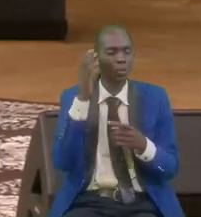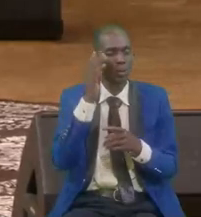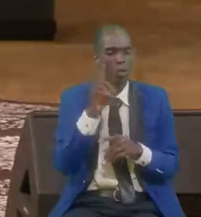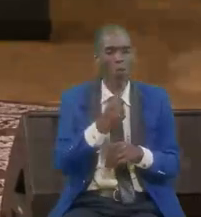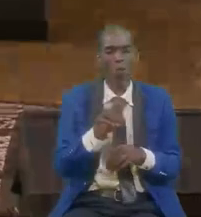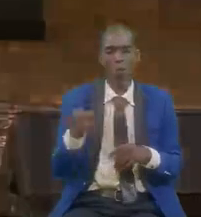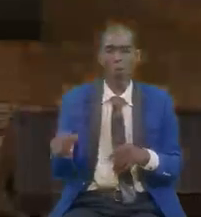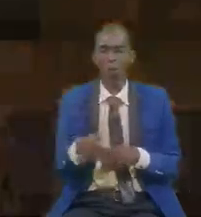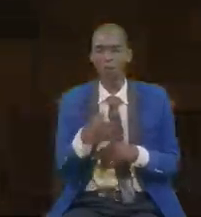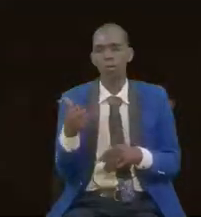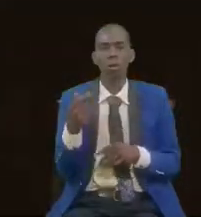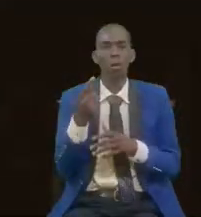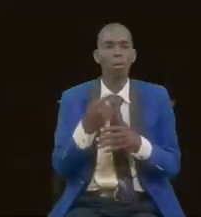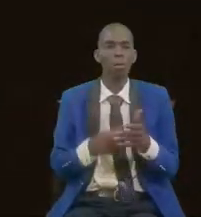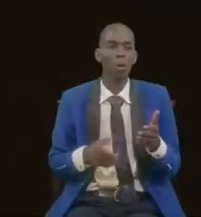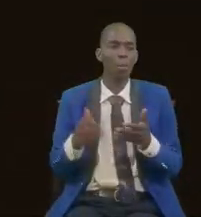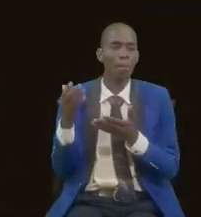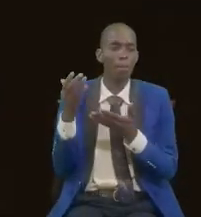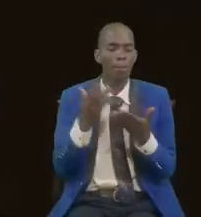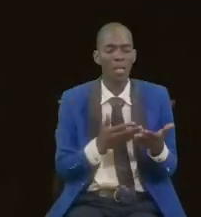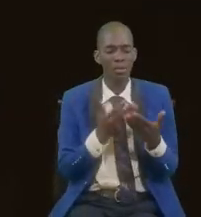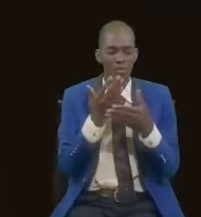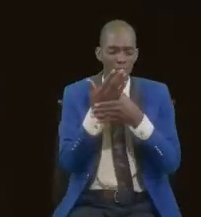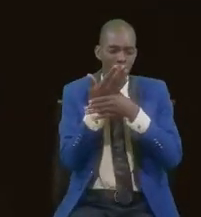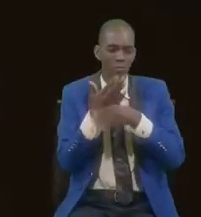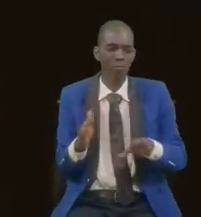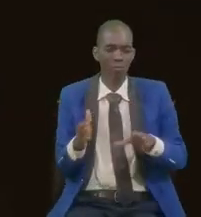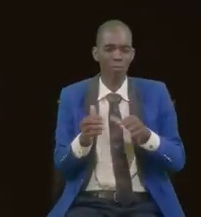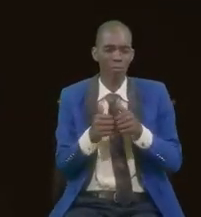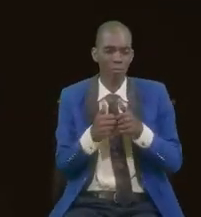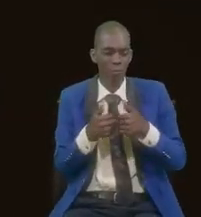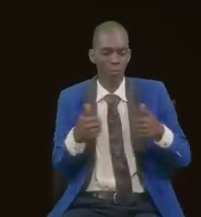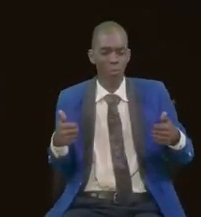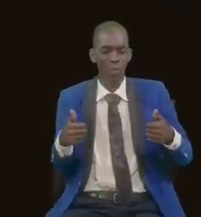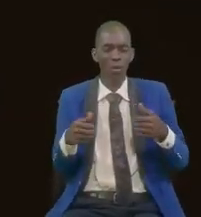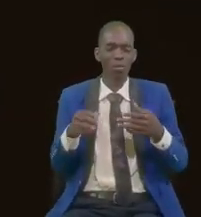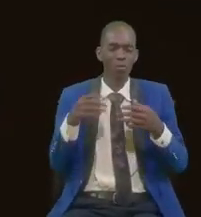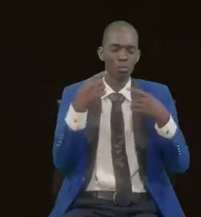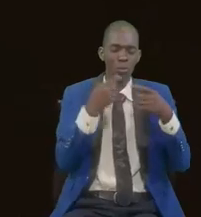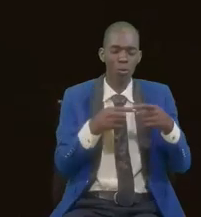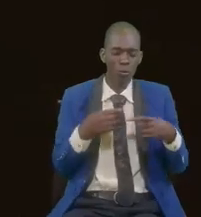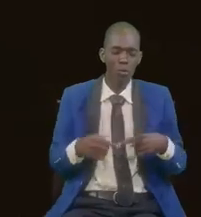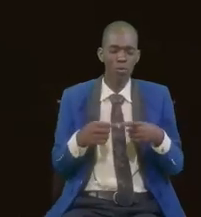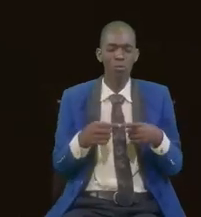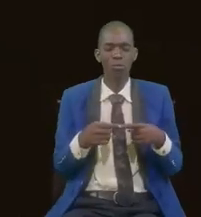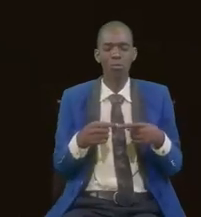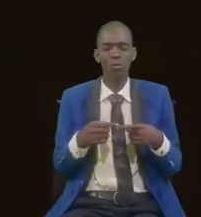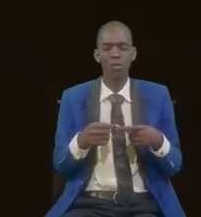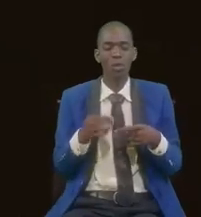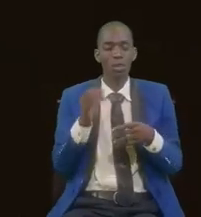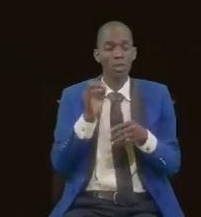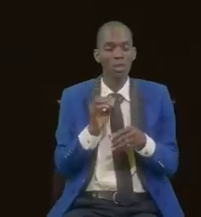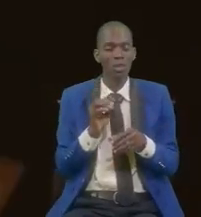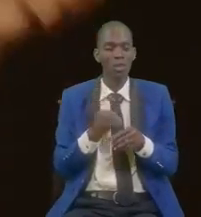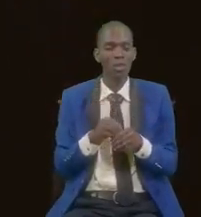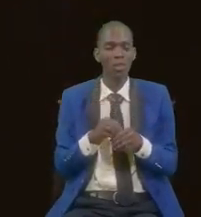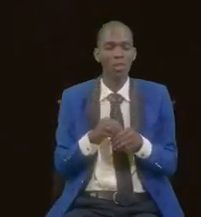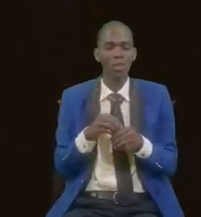l'autre. Qu'est-ce qui apporte la division, le conflit, la protestation dans la